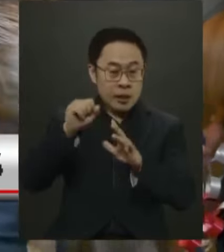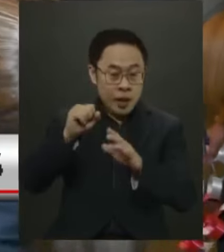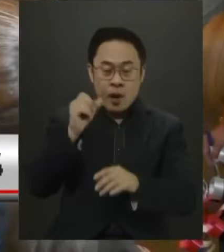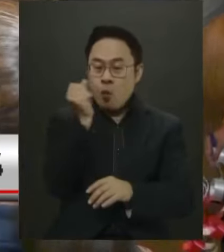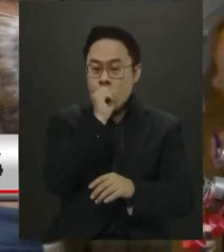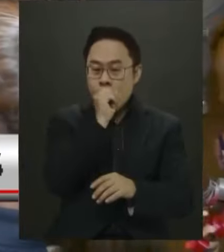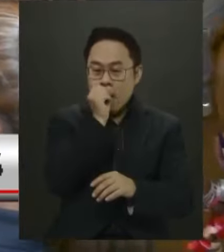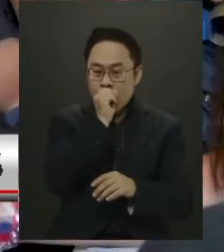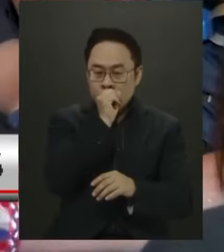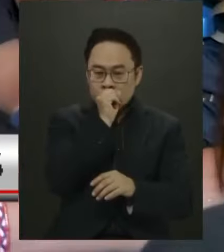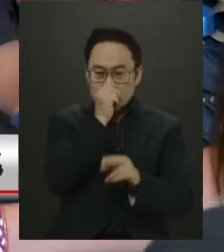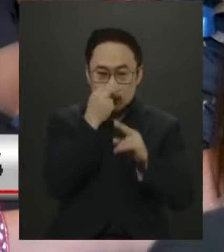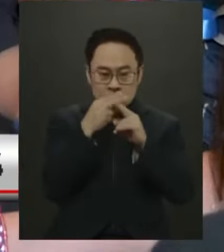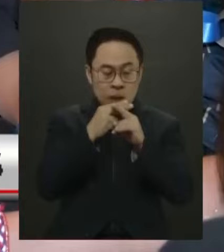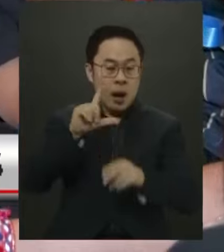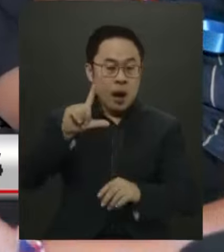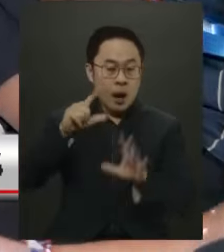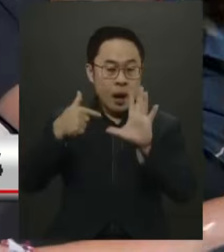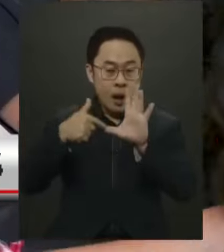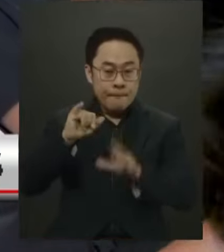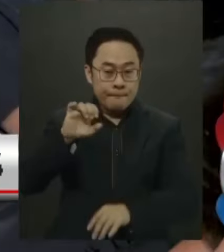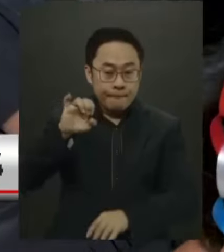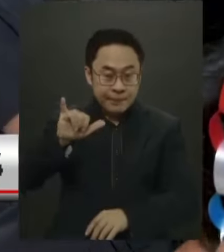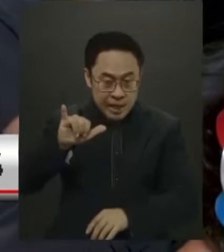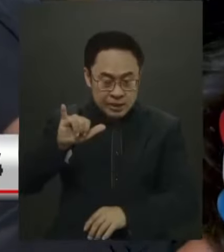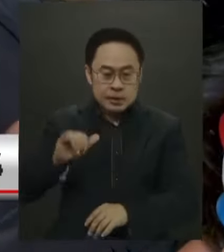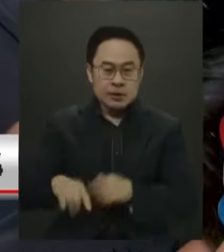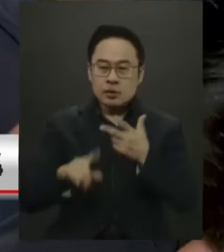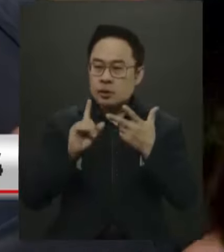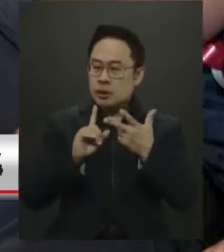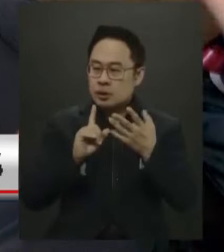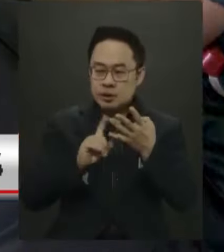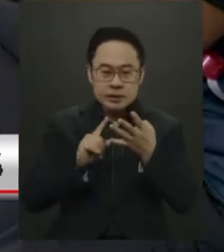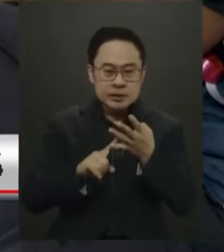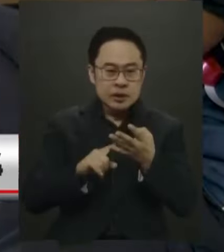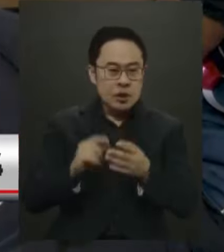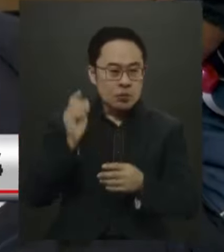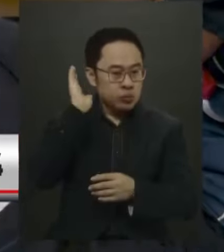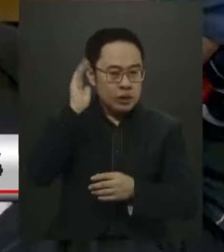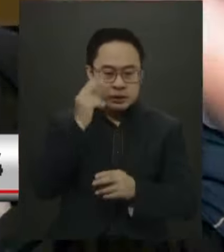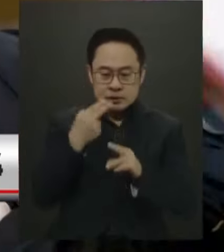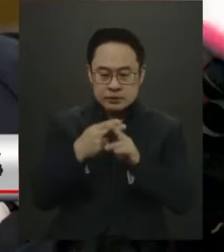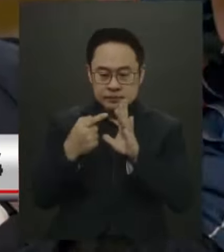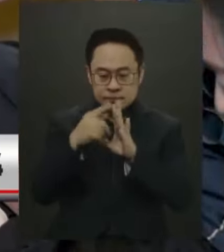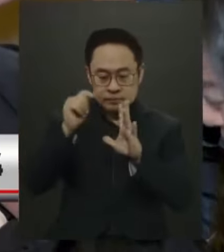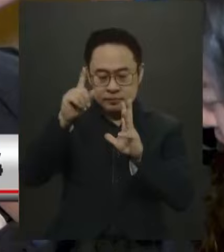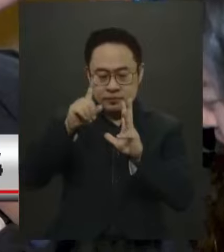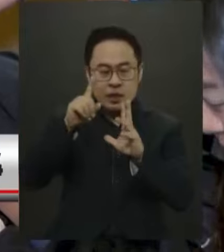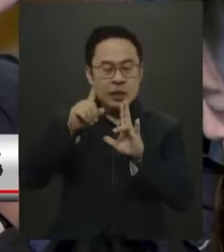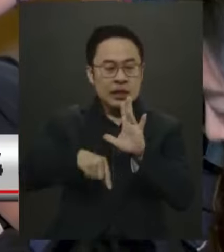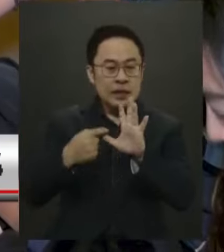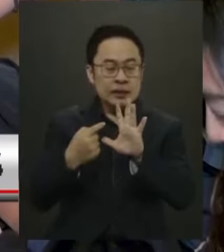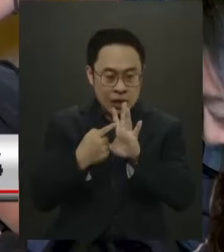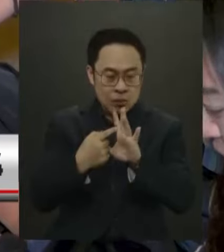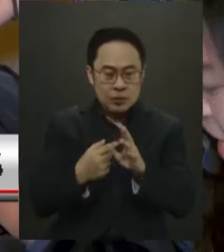าสมชายเข็มกลัดนะคะนี่มาแสดงคอนเสิร์ตอันนี้ก็บิงโกกันไปเลี้ยงต้อนรับนักกีฬากันนะคะ ดูจากรายชื่อศิลปินนี่แต่ละคนคิวแน่นๆทั้งนั้นนะ